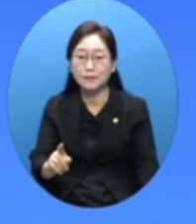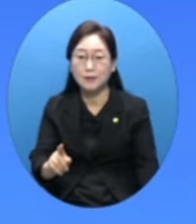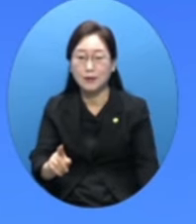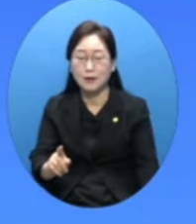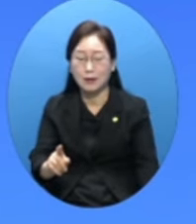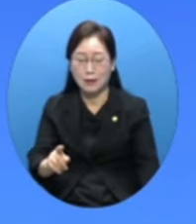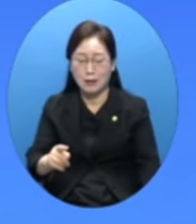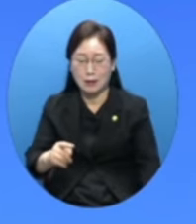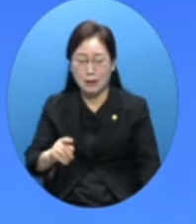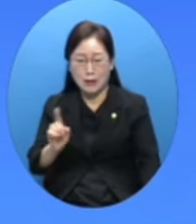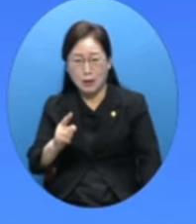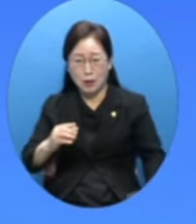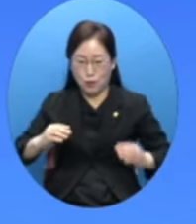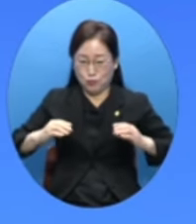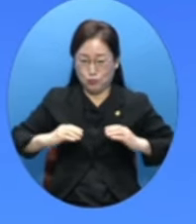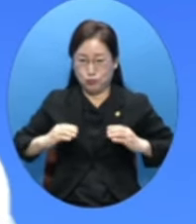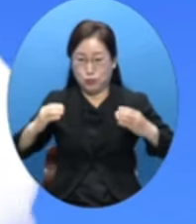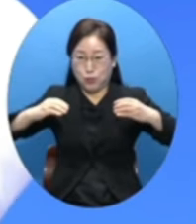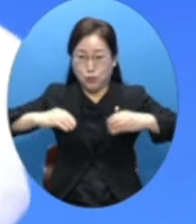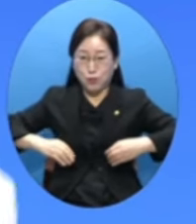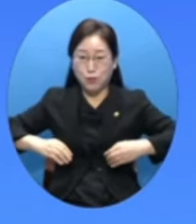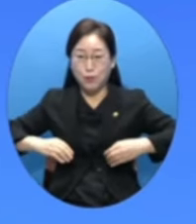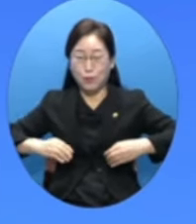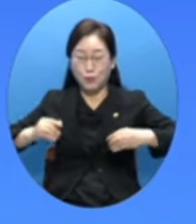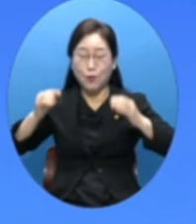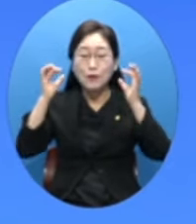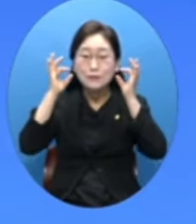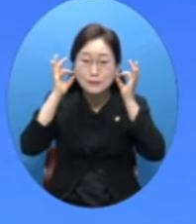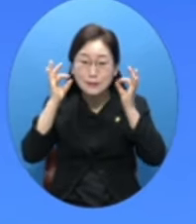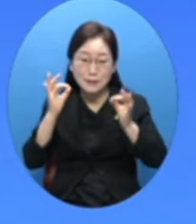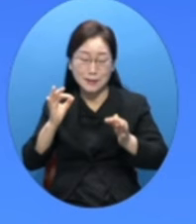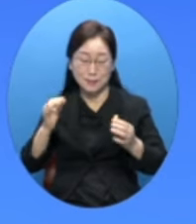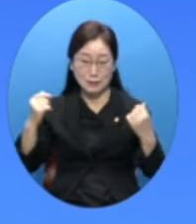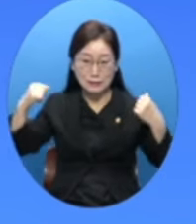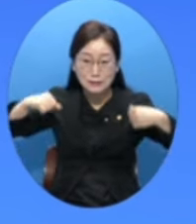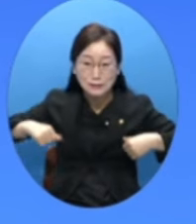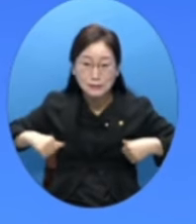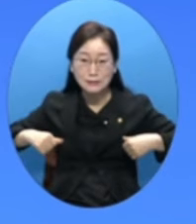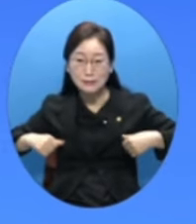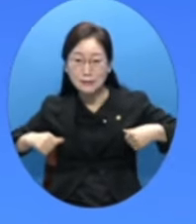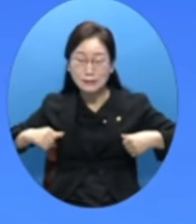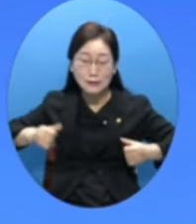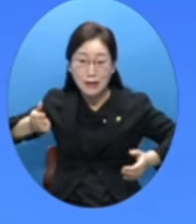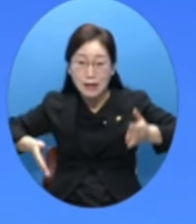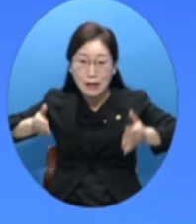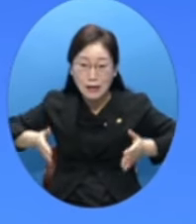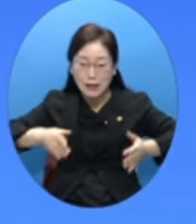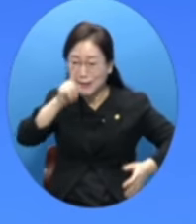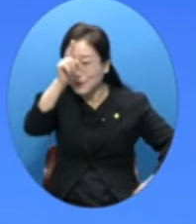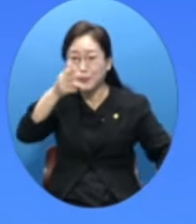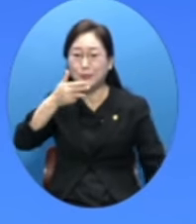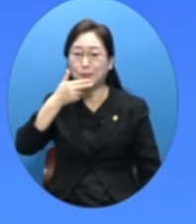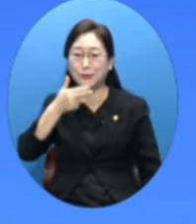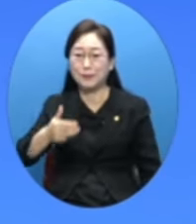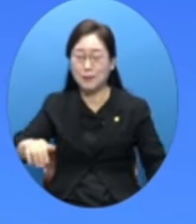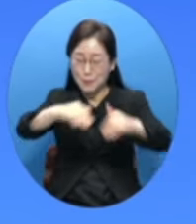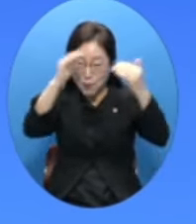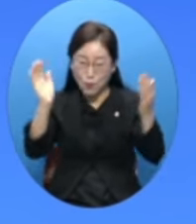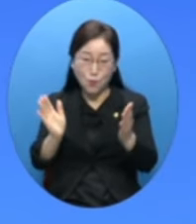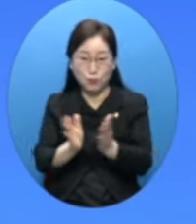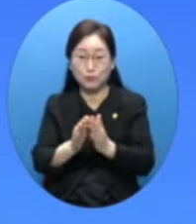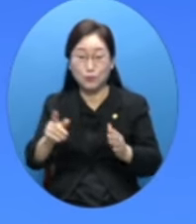거창스러운 두꺼운 옷을 입고 등에 백팩을 메고 뛰는 사람은 한 사람도 없습니다. 모두가